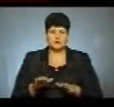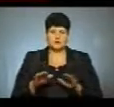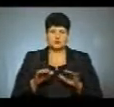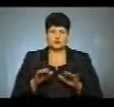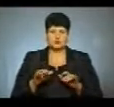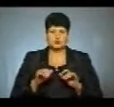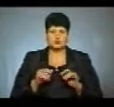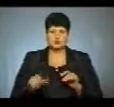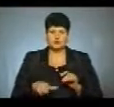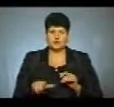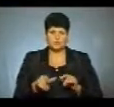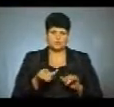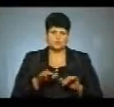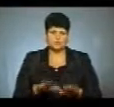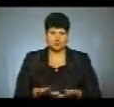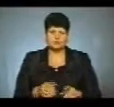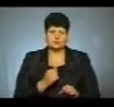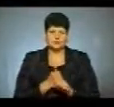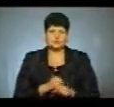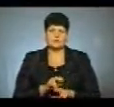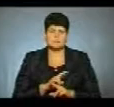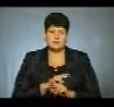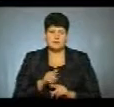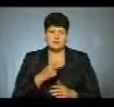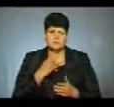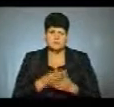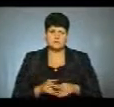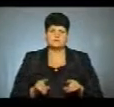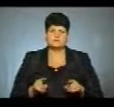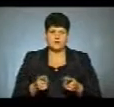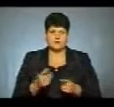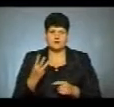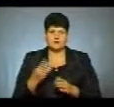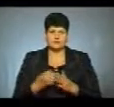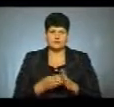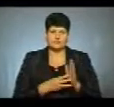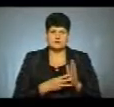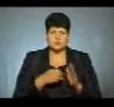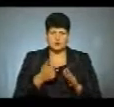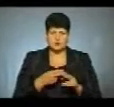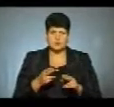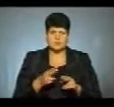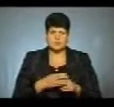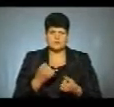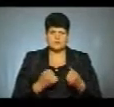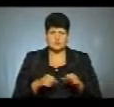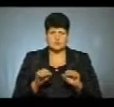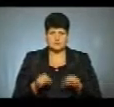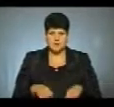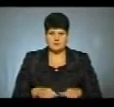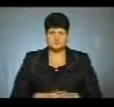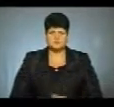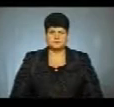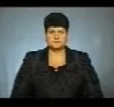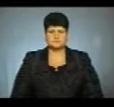руху водієм автомобіля, що спричинило смерть. Вона передбачає ув'язнення від 3 до 8 років з позбавленням водійських прав. Богдан